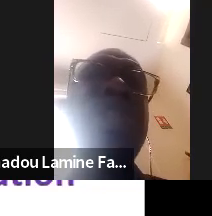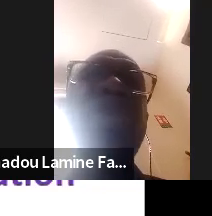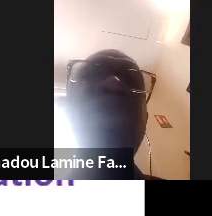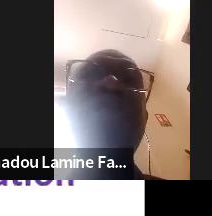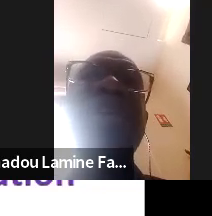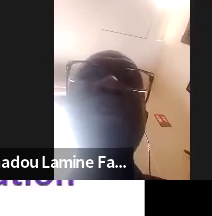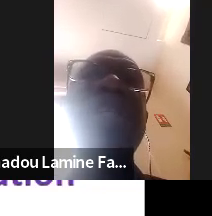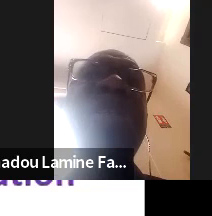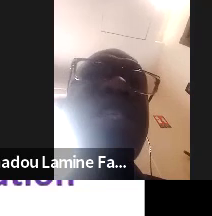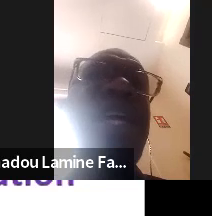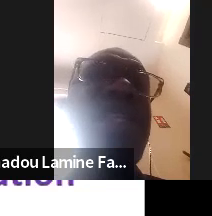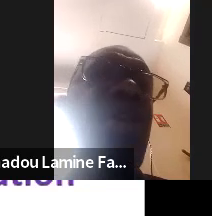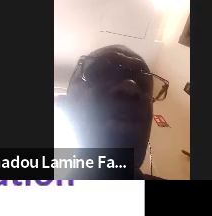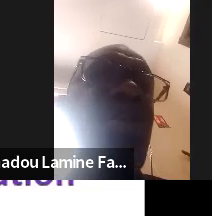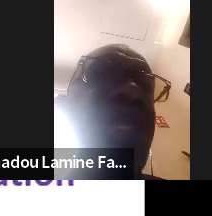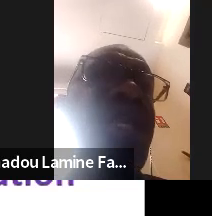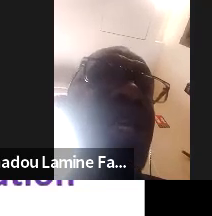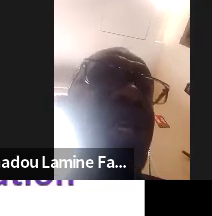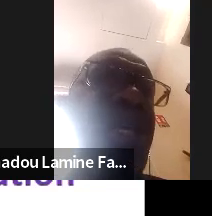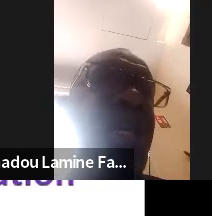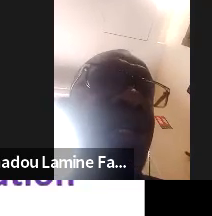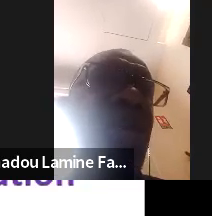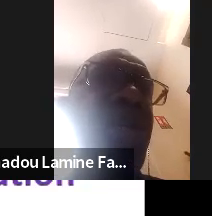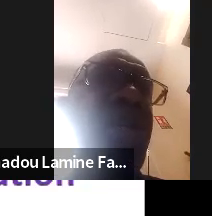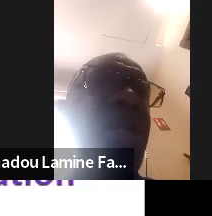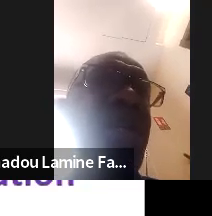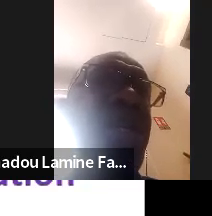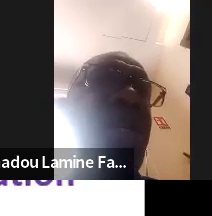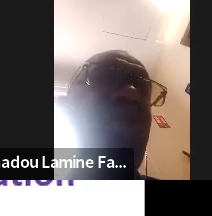2022-2026 en collaboration avec le ministère de l'économie,